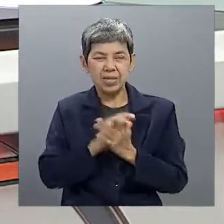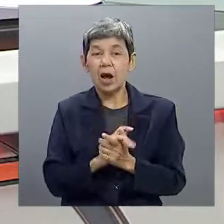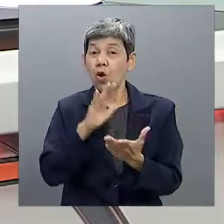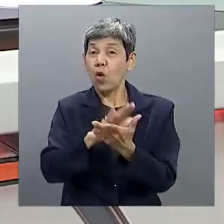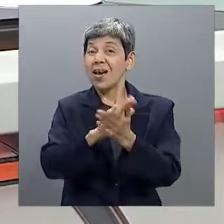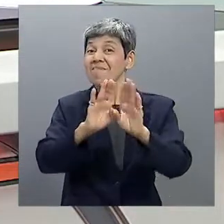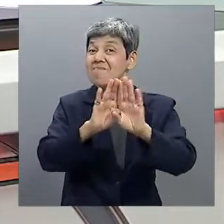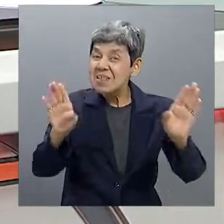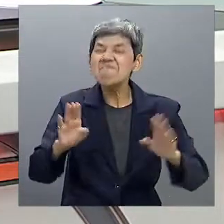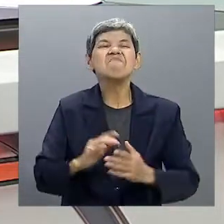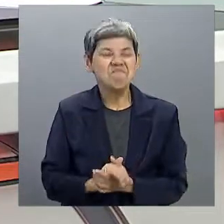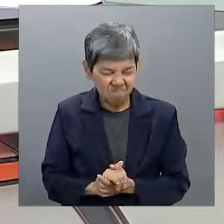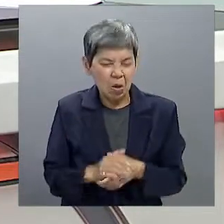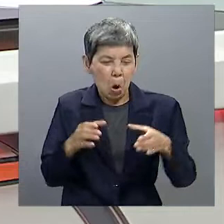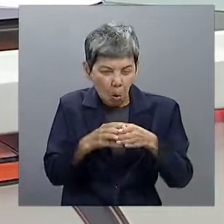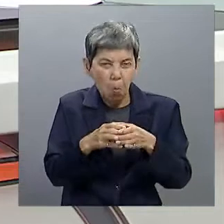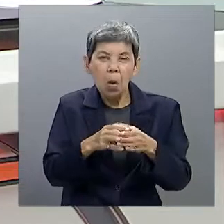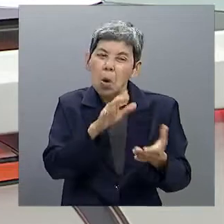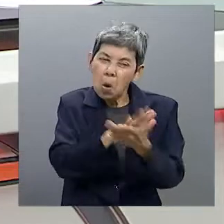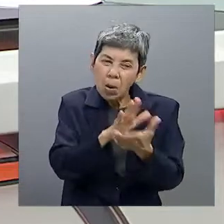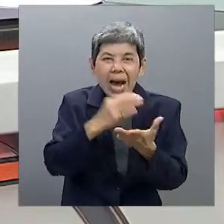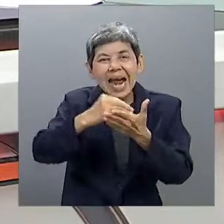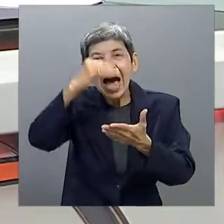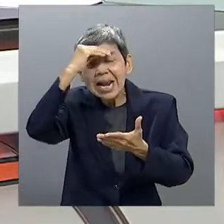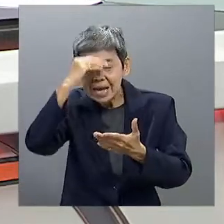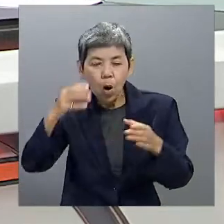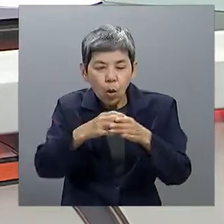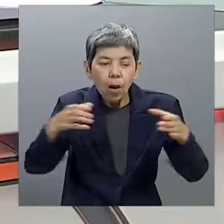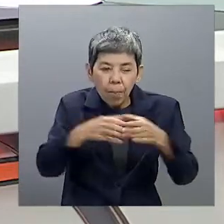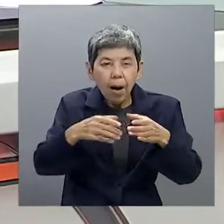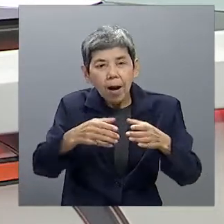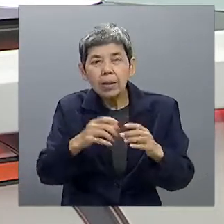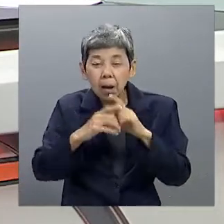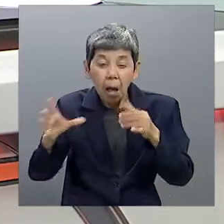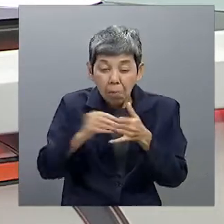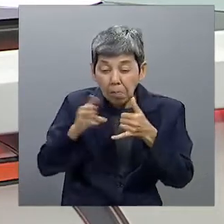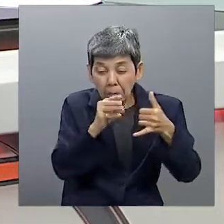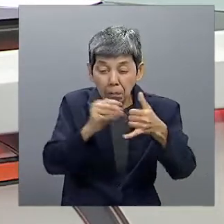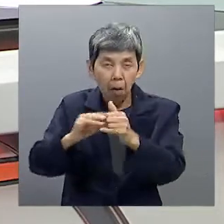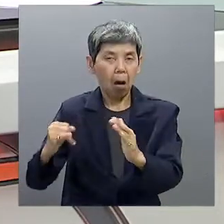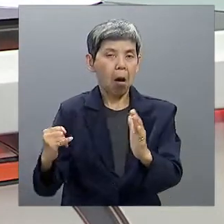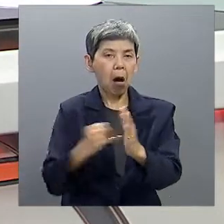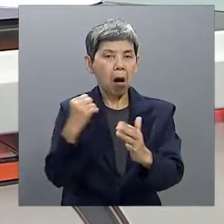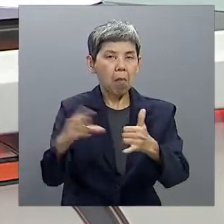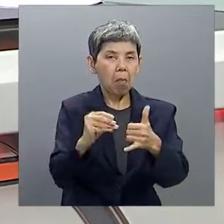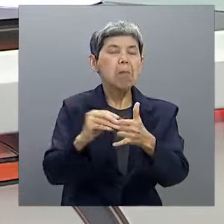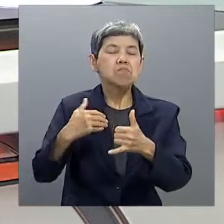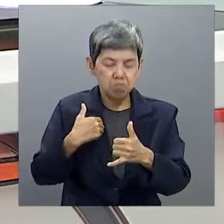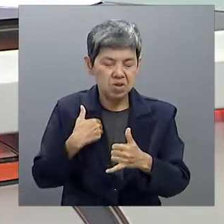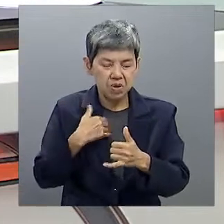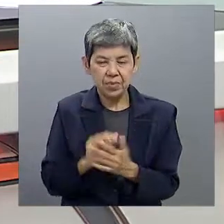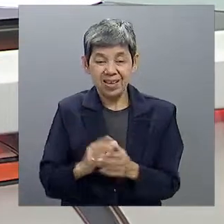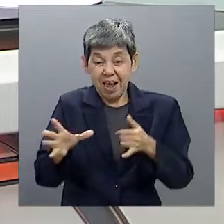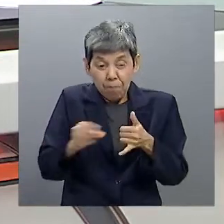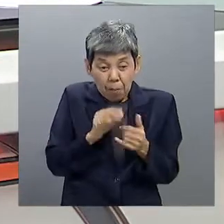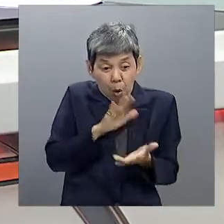อาจจะพบพลาสเตอร์ที่เพิ่มมากขึ้นเนื่องจากเด็กๆพอไปอยู่รวมกันแล้วการติดเชื้อมันก็ยิ่งง่ายยิ่งขึ้นขณะเดียวกันแต่ติดเชื้อที่โรงเรียน